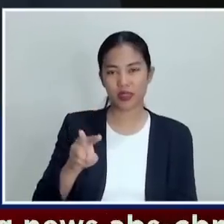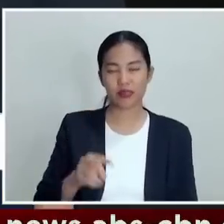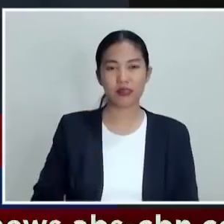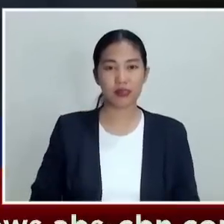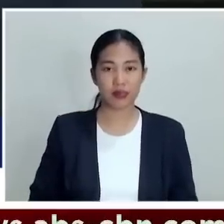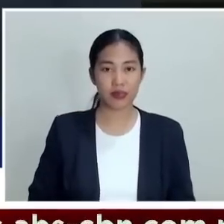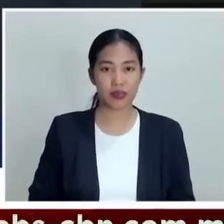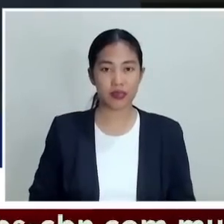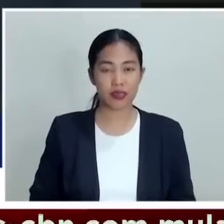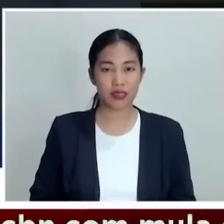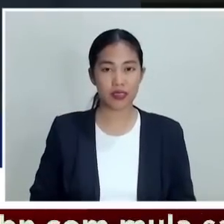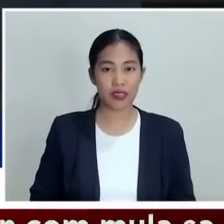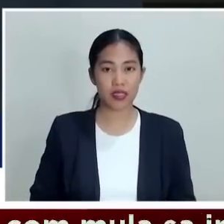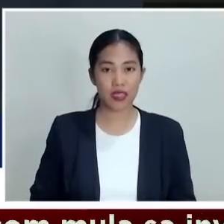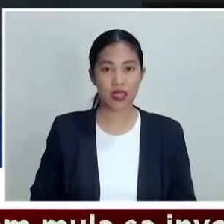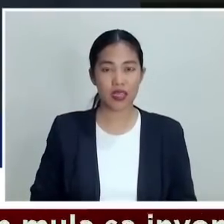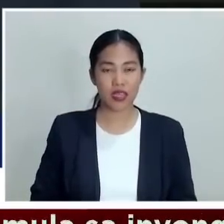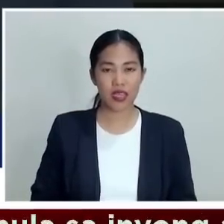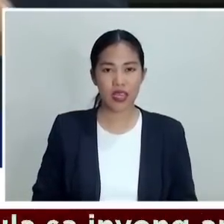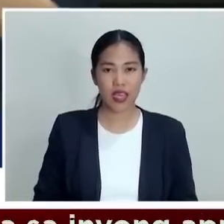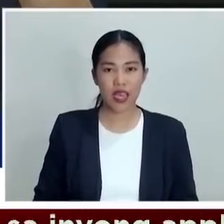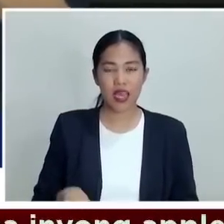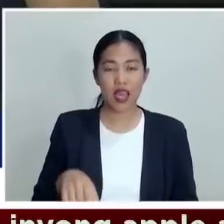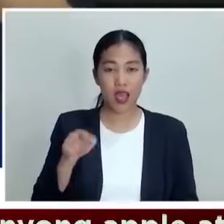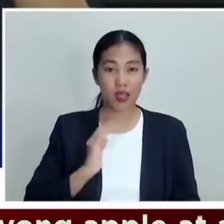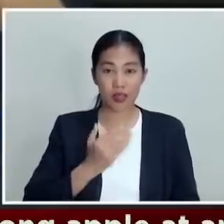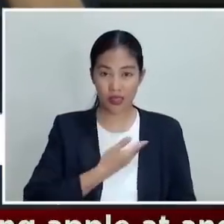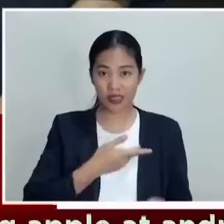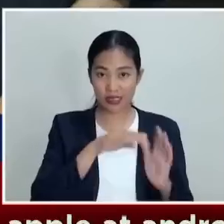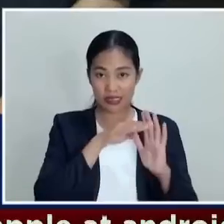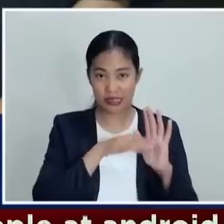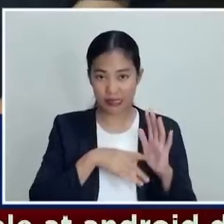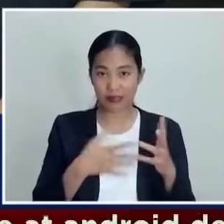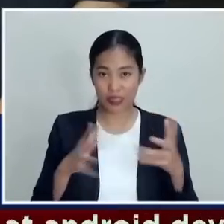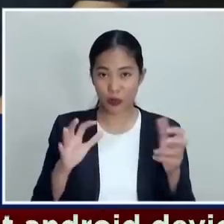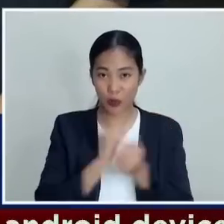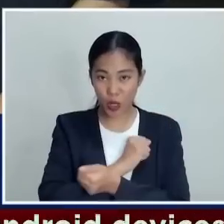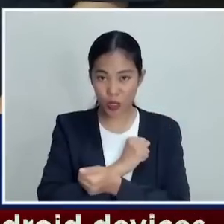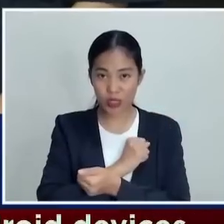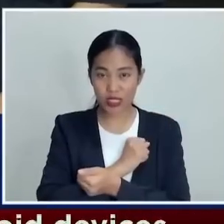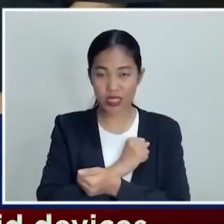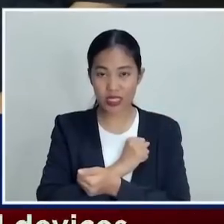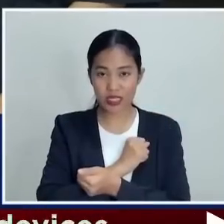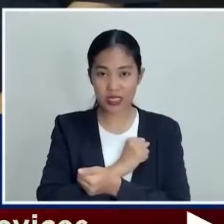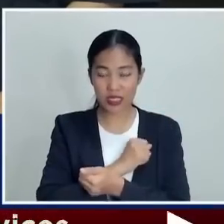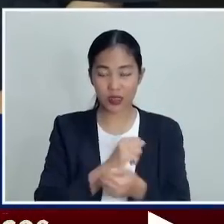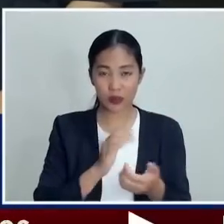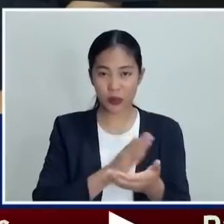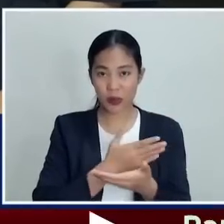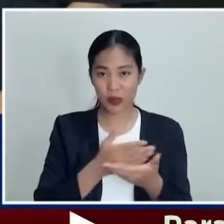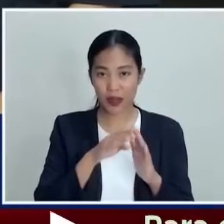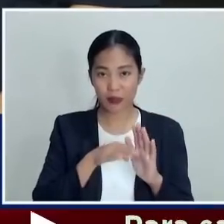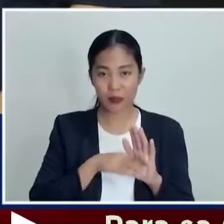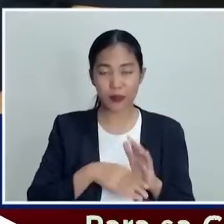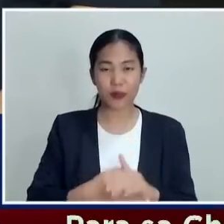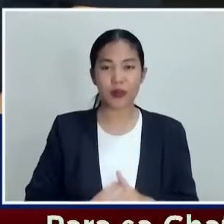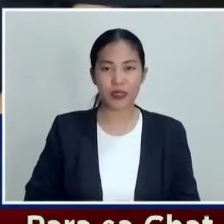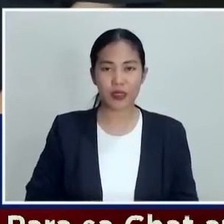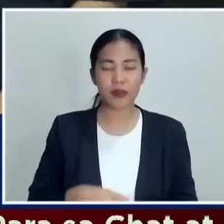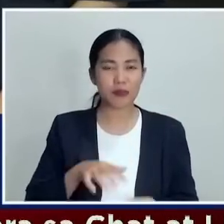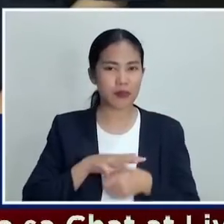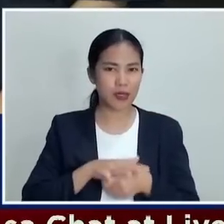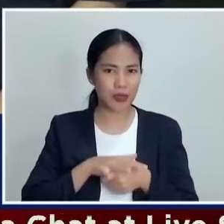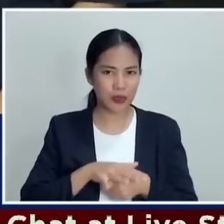ko, ang SVIP ay sold out na. Yeah! Ayun, medyo nakaka-pressure po kasi kumbaga parang ang dami